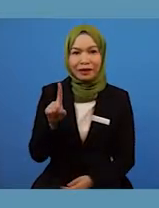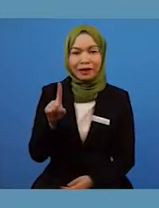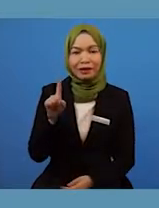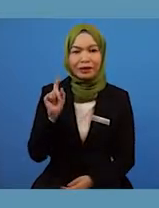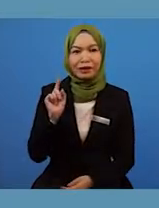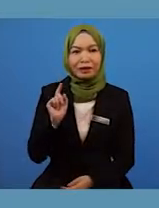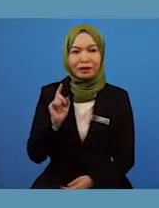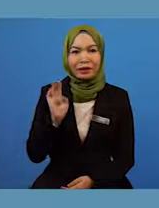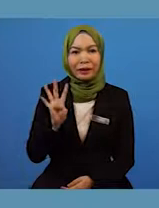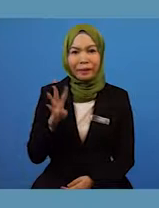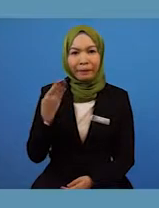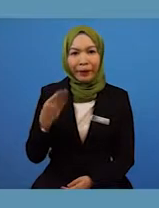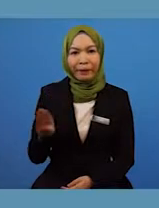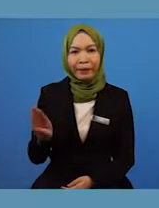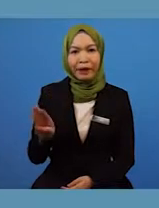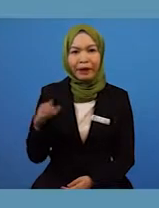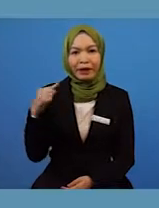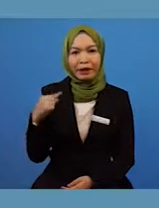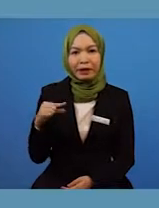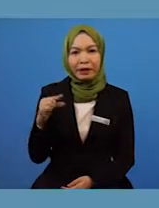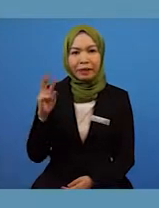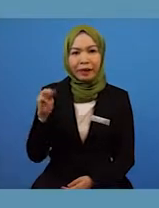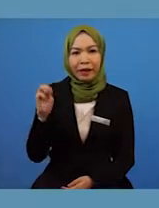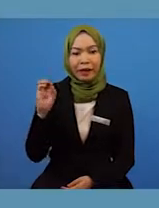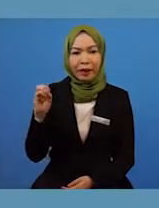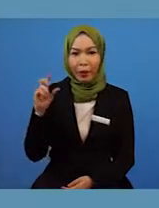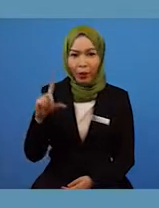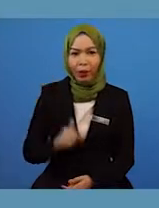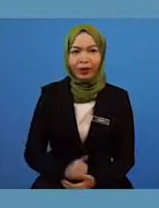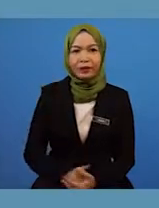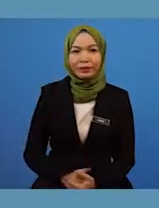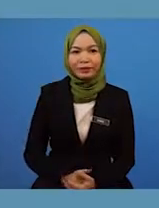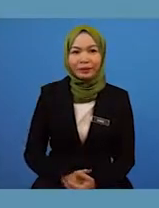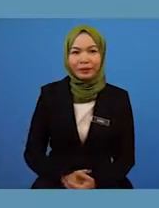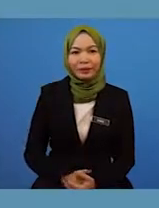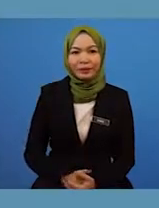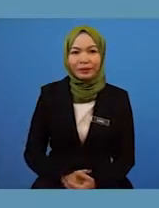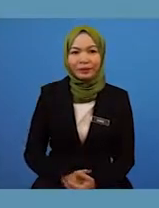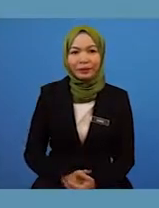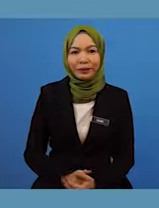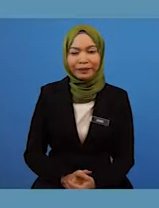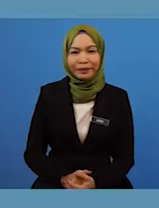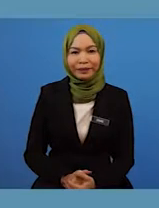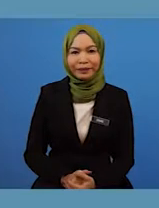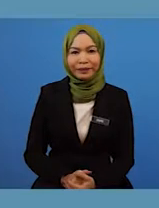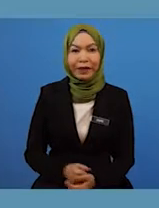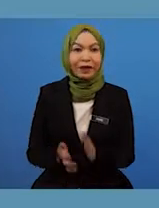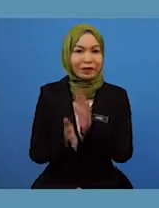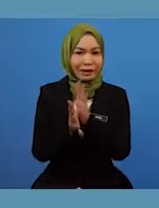0.28 gram oktana yang dibakar telah diberikan dalam soalan tadi.